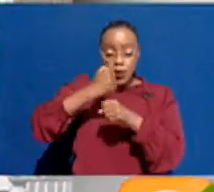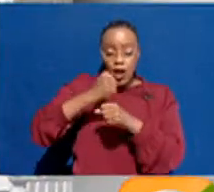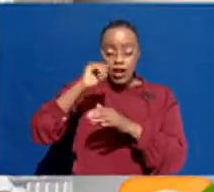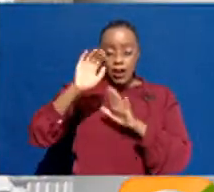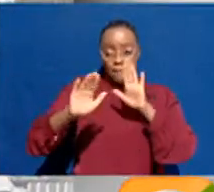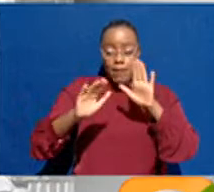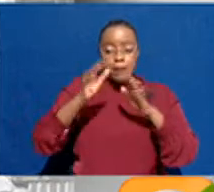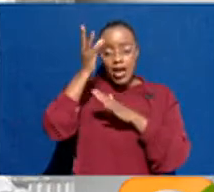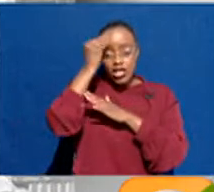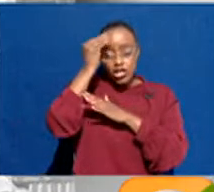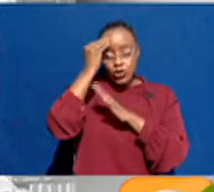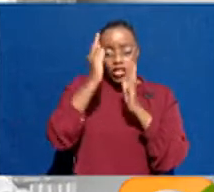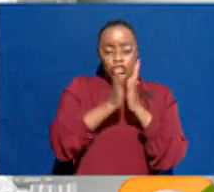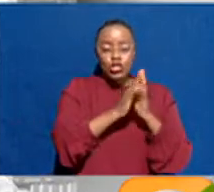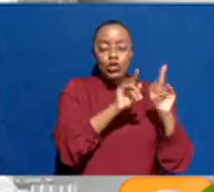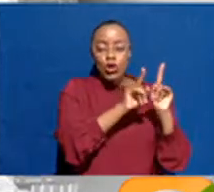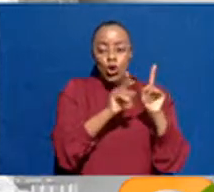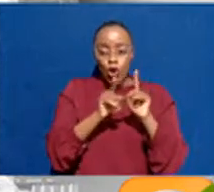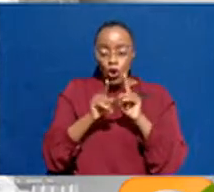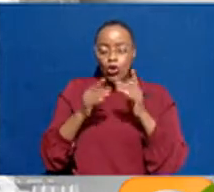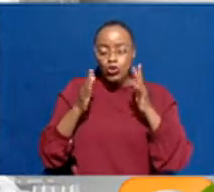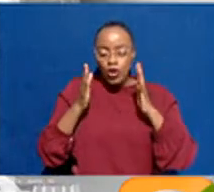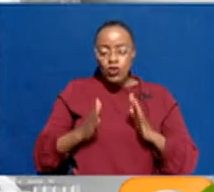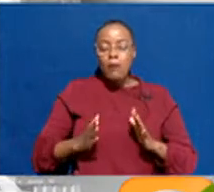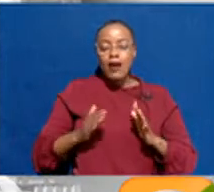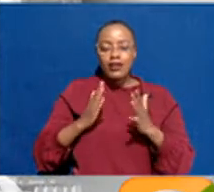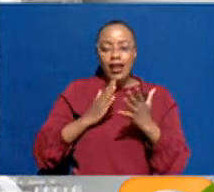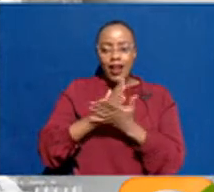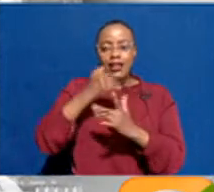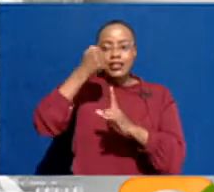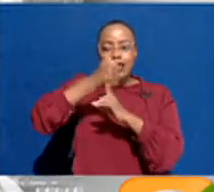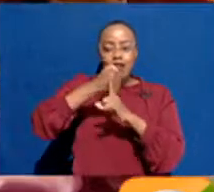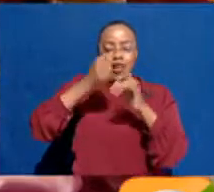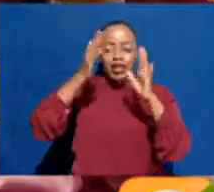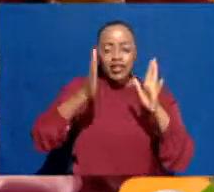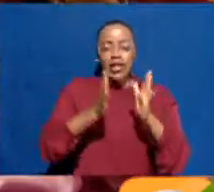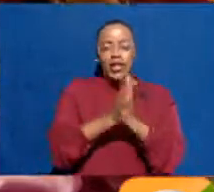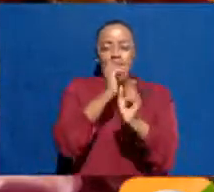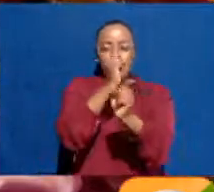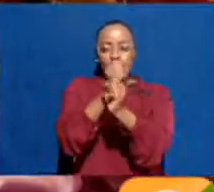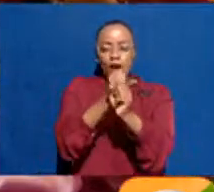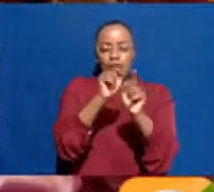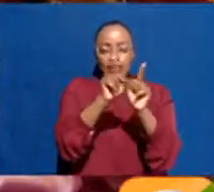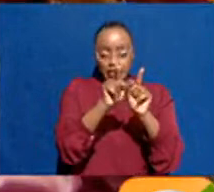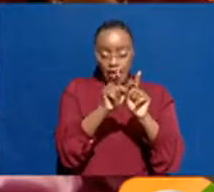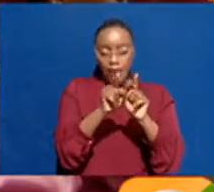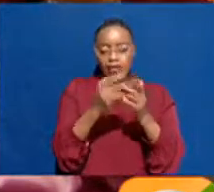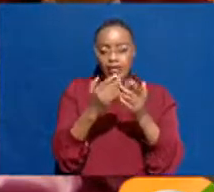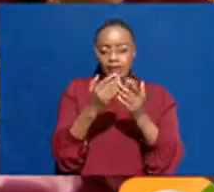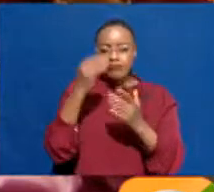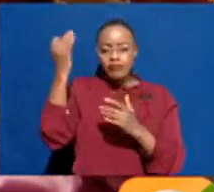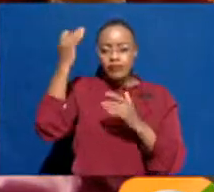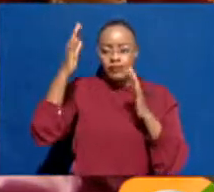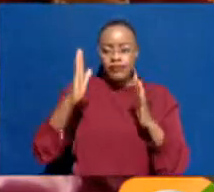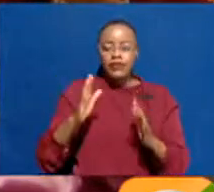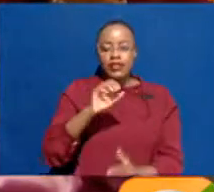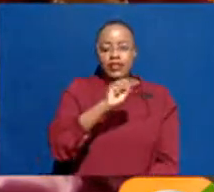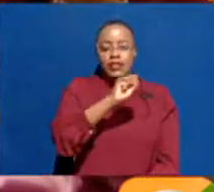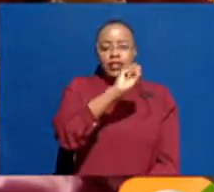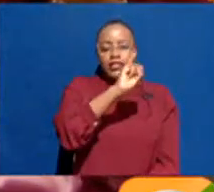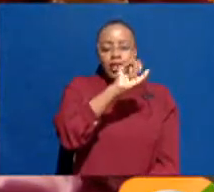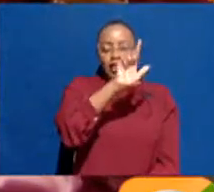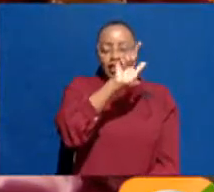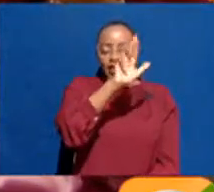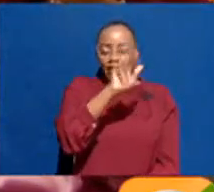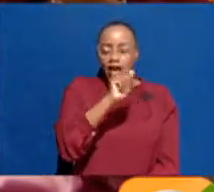katika elimu na pia kama mtetezi wa haki za kijamii. Kando na kazi yake kama mhadhiri katika chuo kikuu cha Syracuse, Profesa